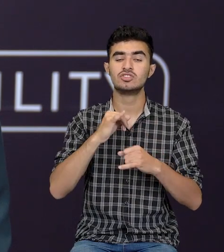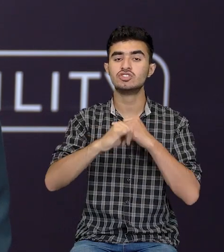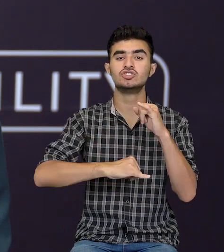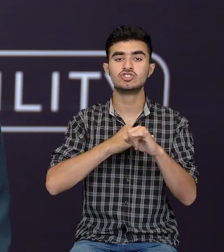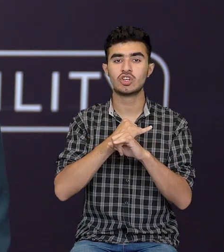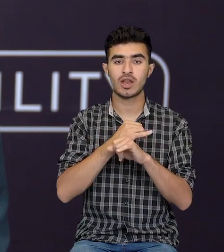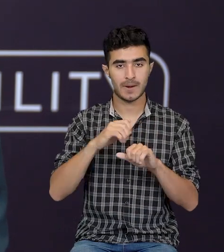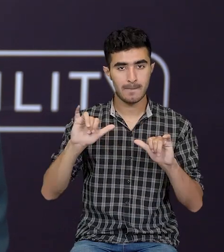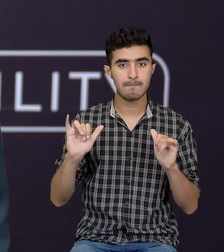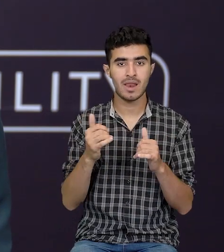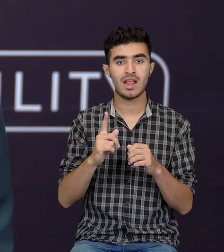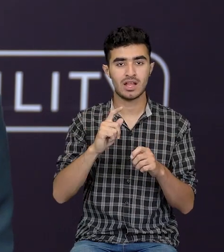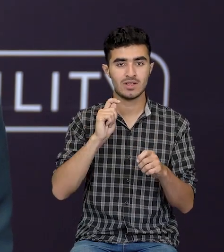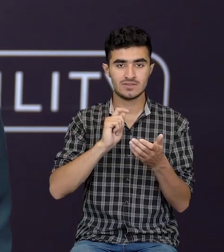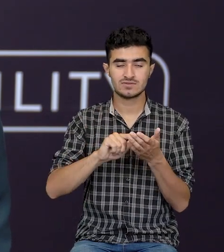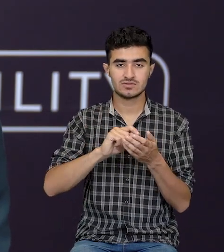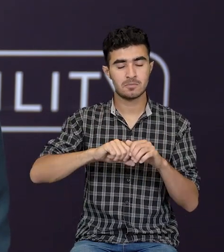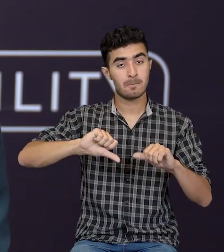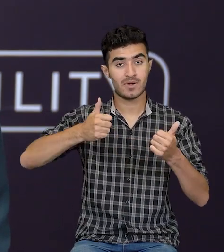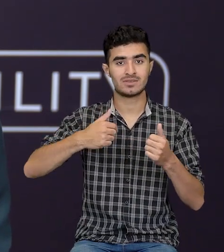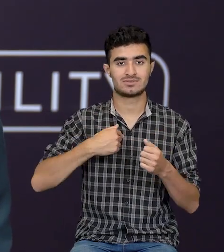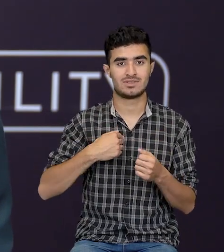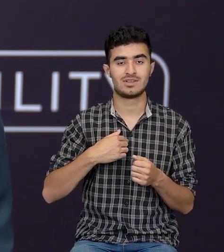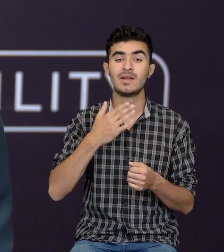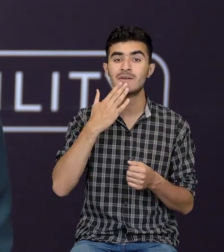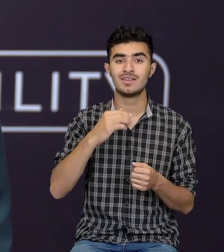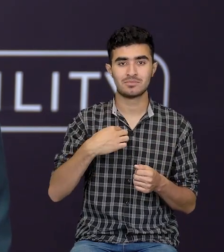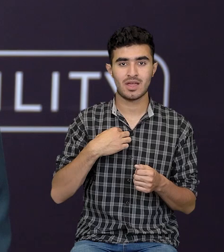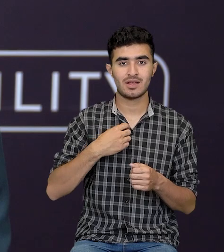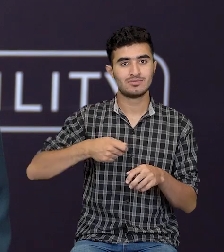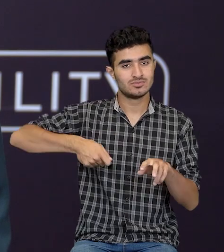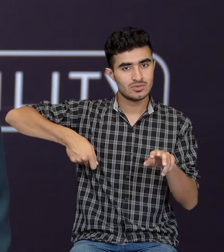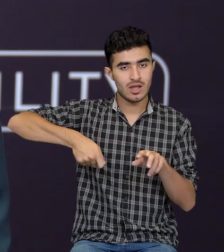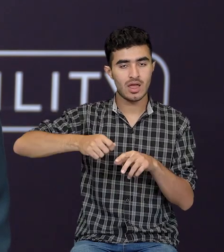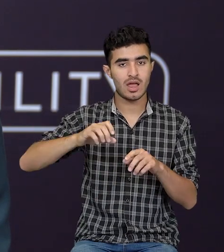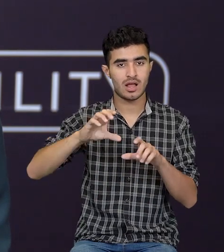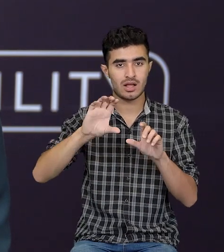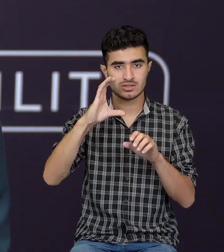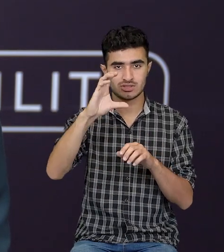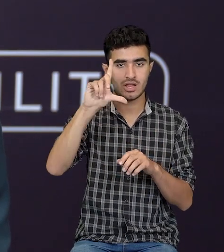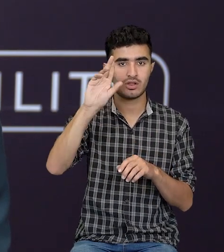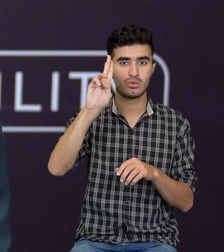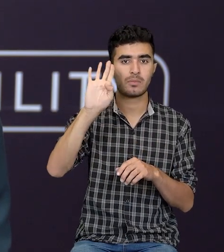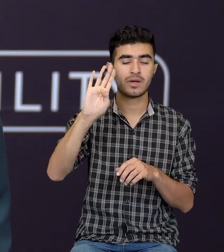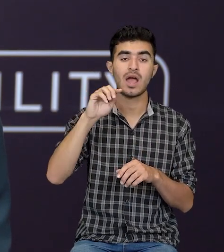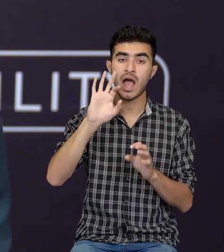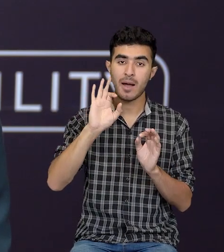वो मैं जितनी मर्ज़ी मेरी ज़िंदगी में खुशी आ जाए, मैं अपने वो 2 साल नहीं भूल सकता। क्योंकि